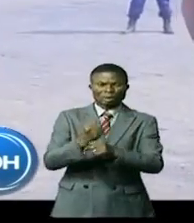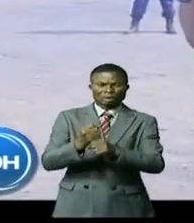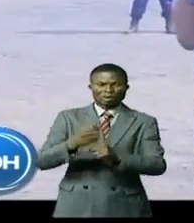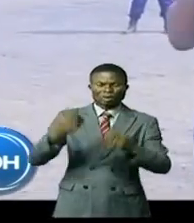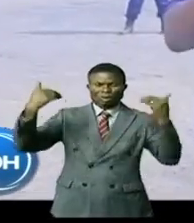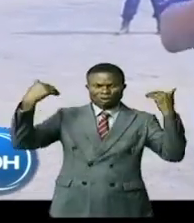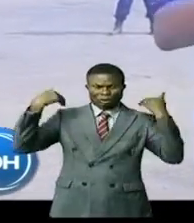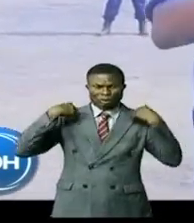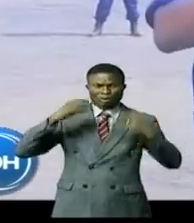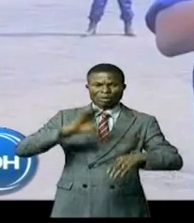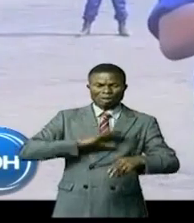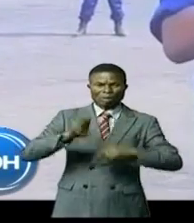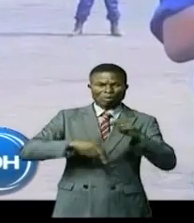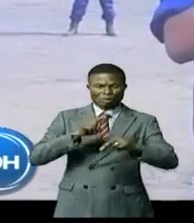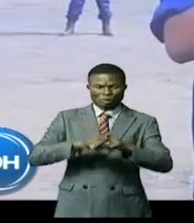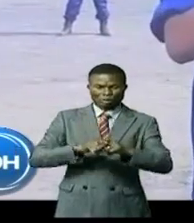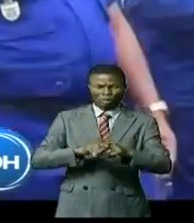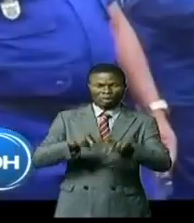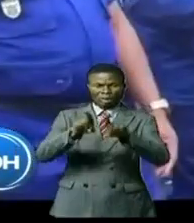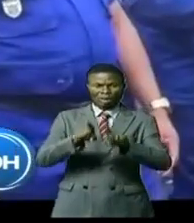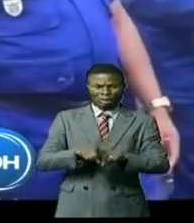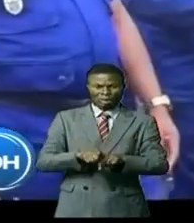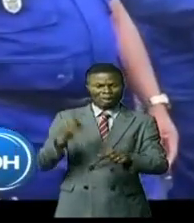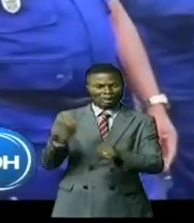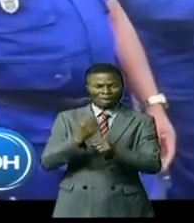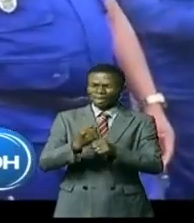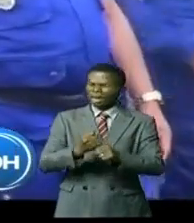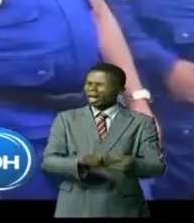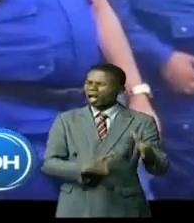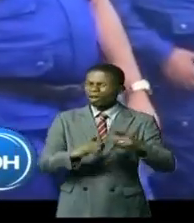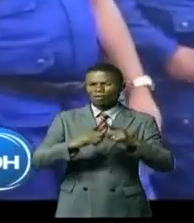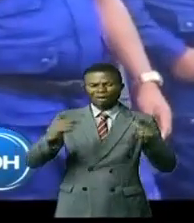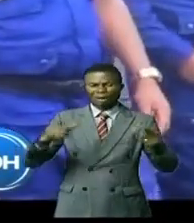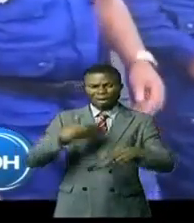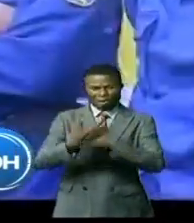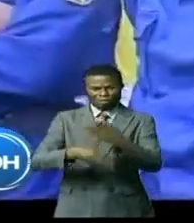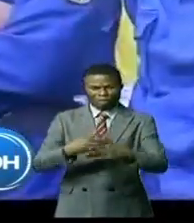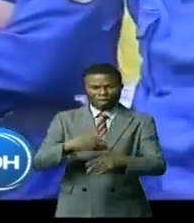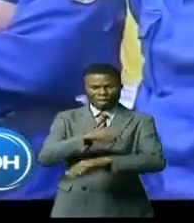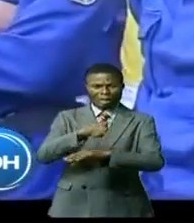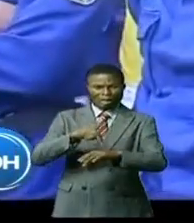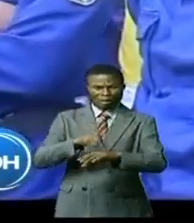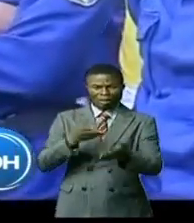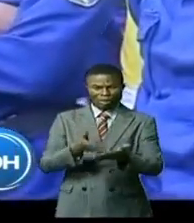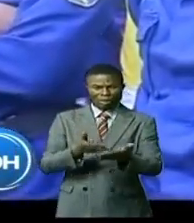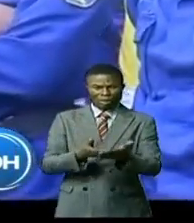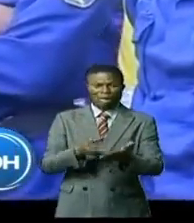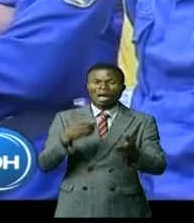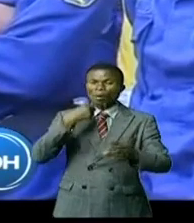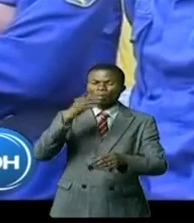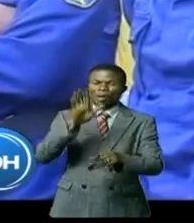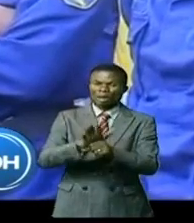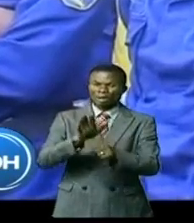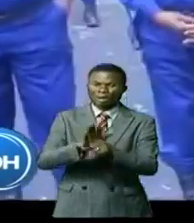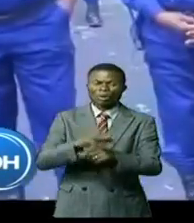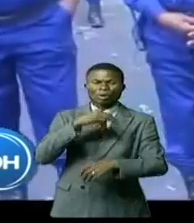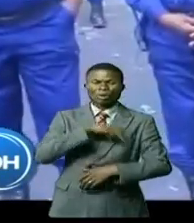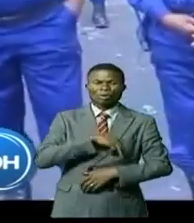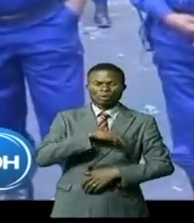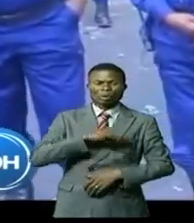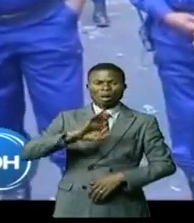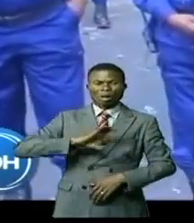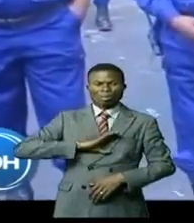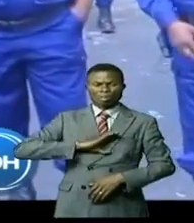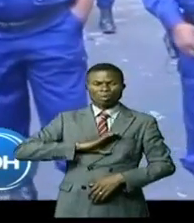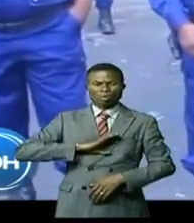aux policiers et surtout le grand travail abattu en cette période. Et il faut dire qu'il a incité également sur la mission de la